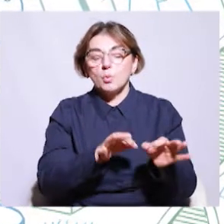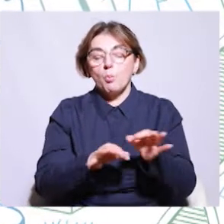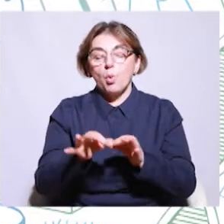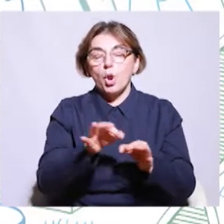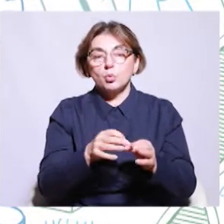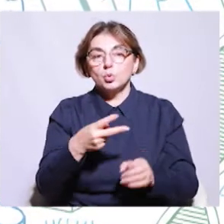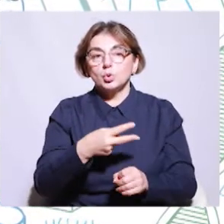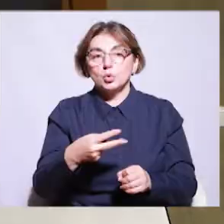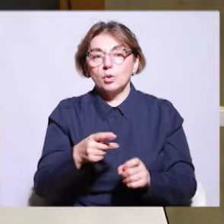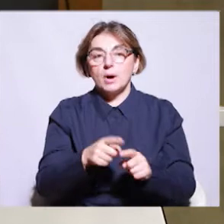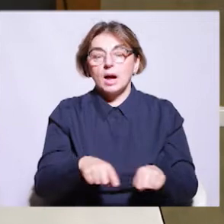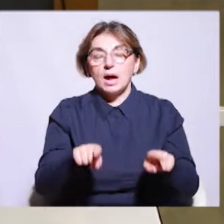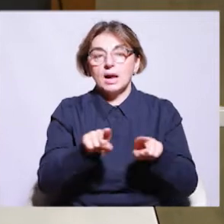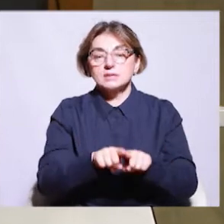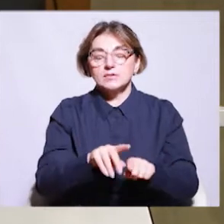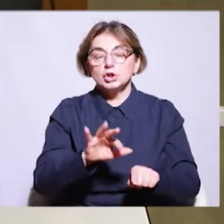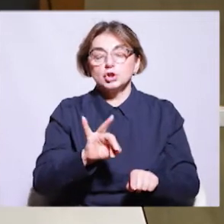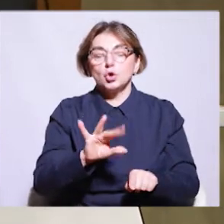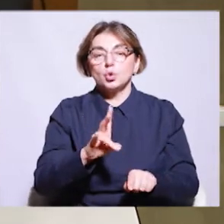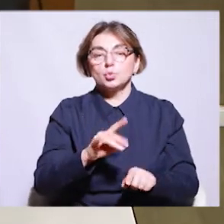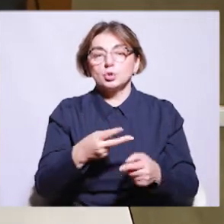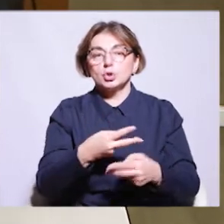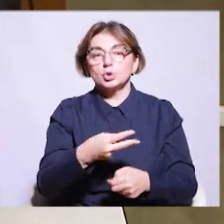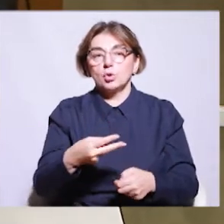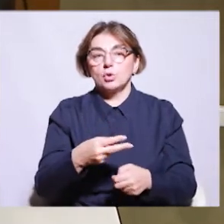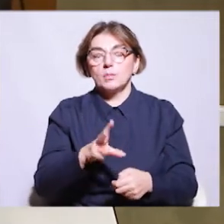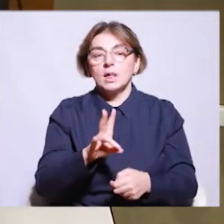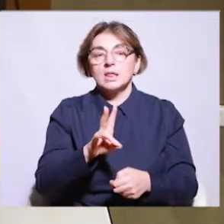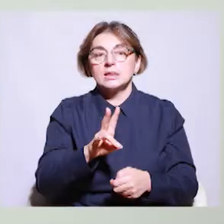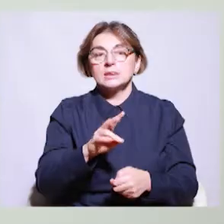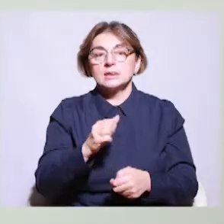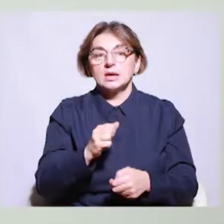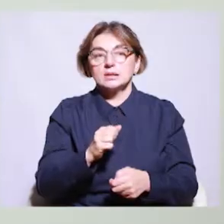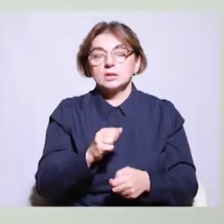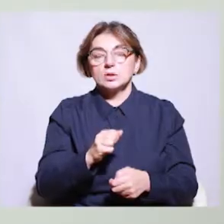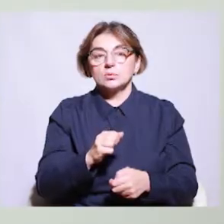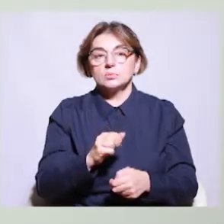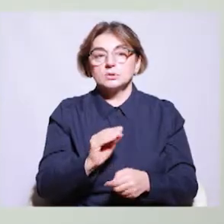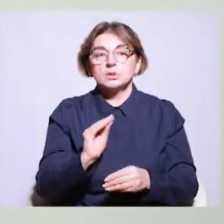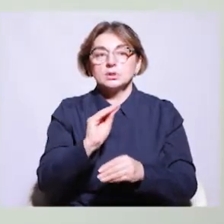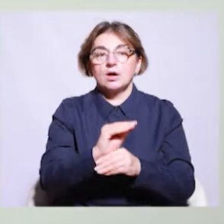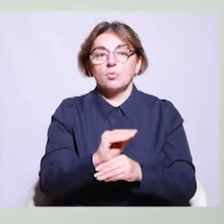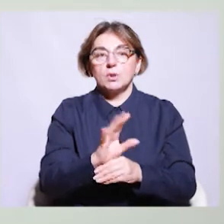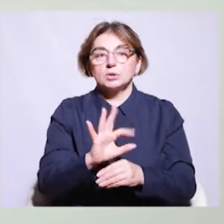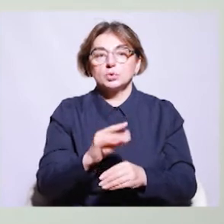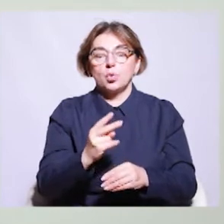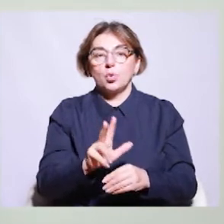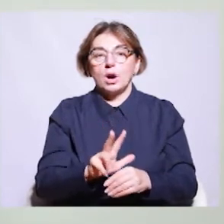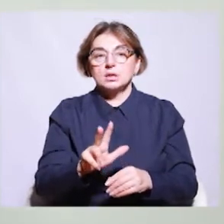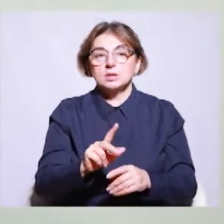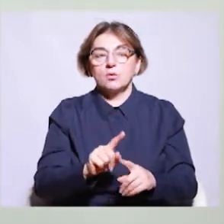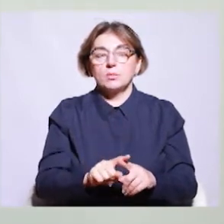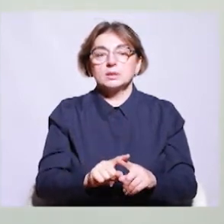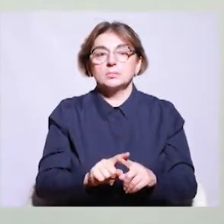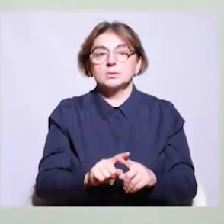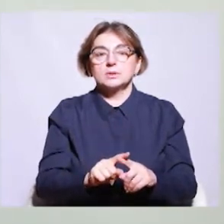ტოლობა, ასევე იონური ტოლობა. ნატრიუმის ტუტეს ჩვენ ვუმატებთ, დავუმატეთ